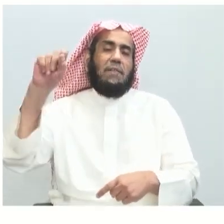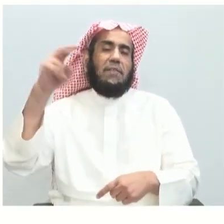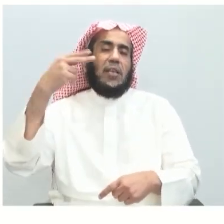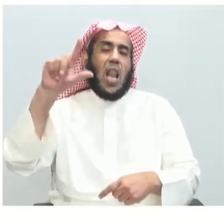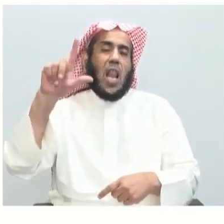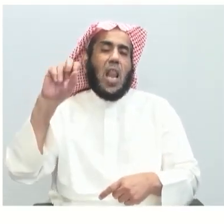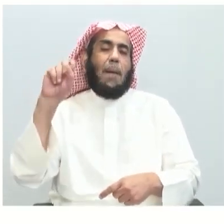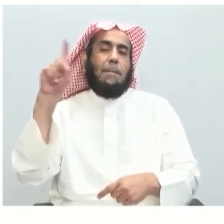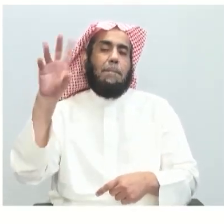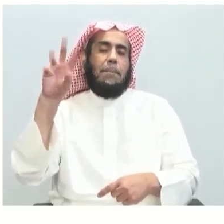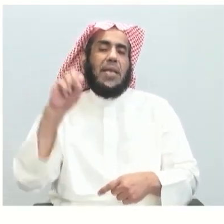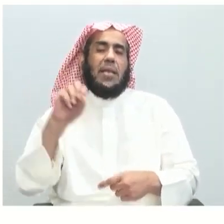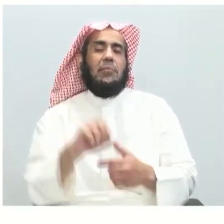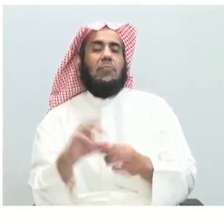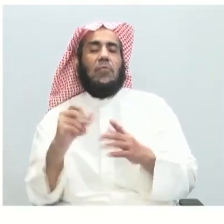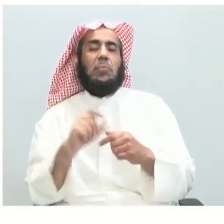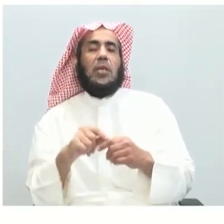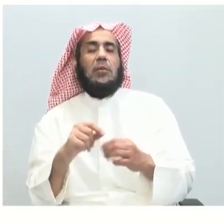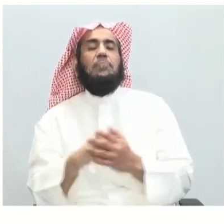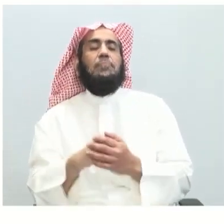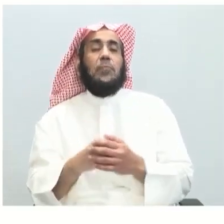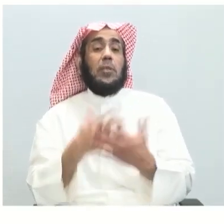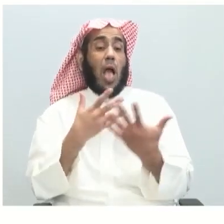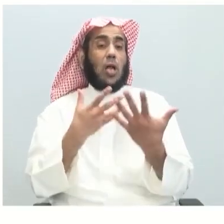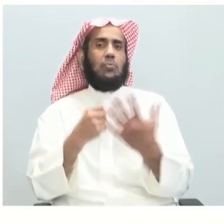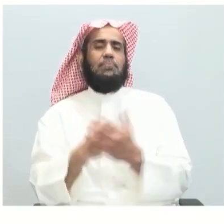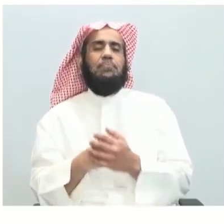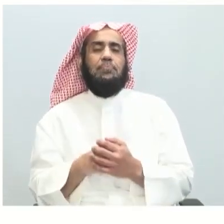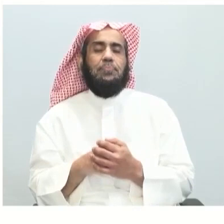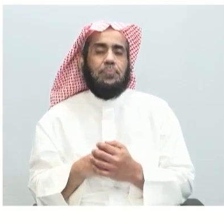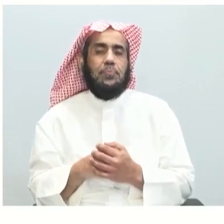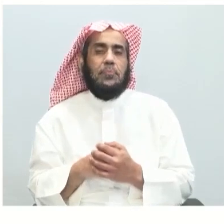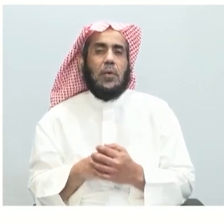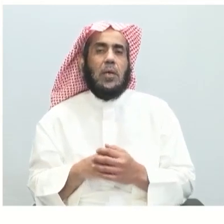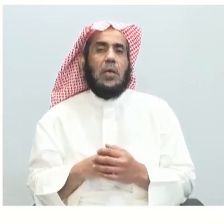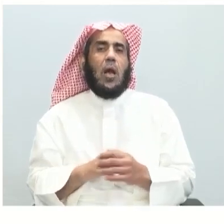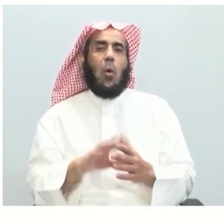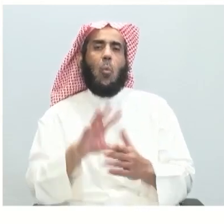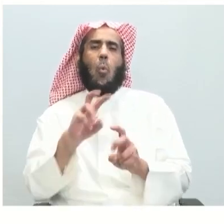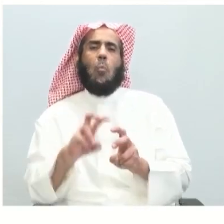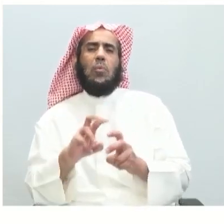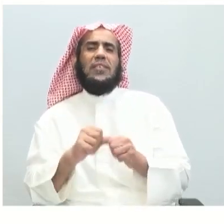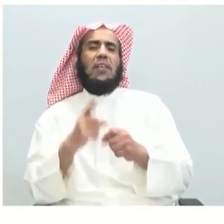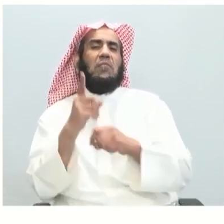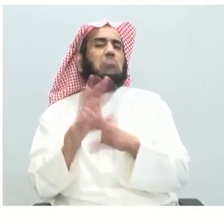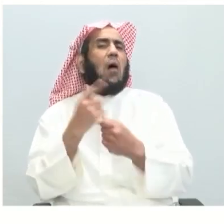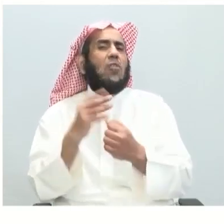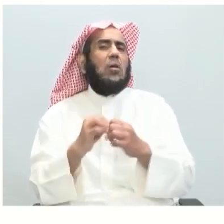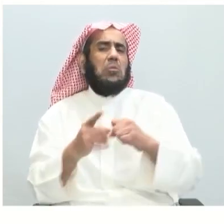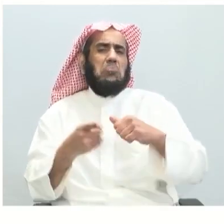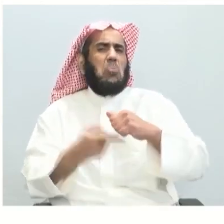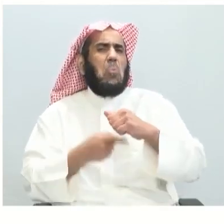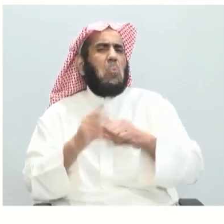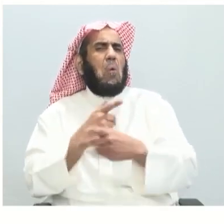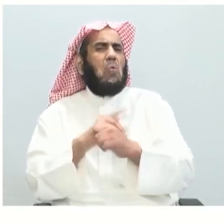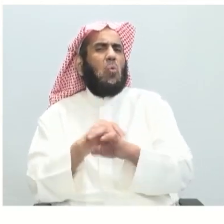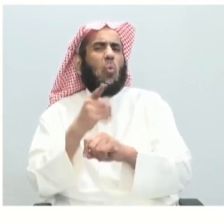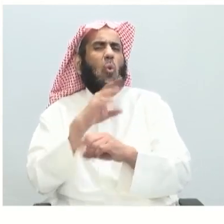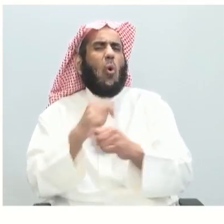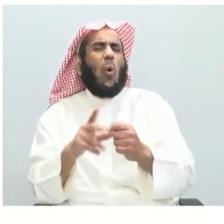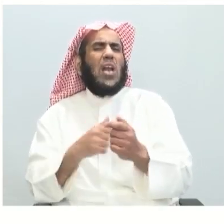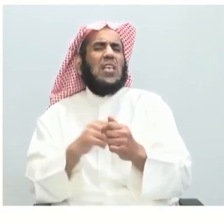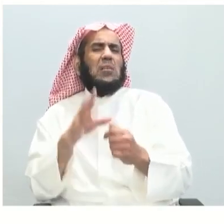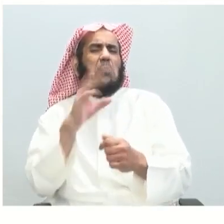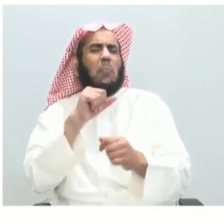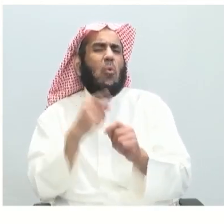زائد ما افعله وافعل بي الممنوع من الصرف ممنوع من الصرف هنا ممنوع من الصرف هو